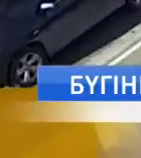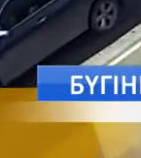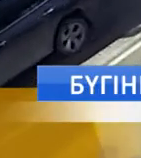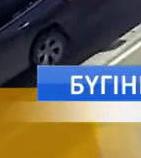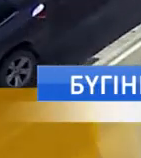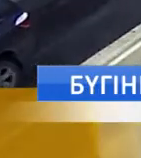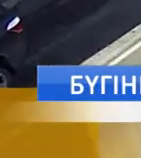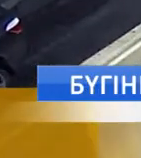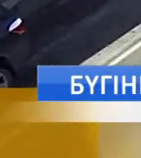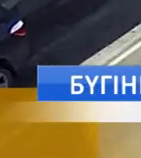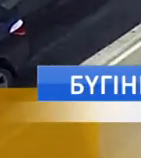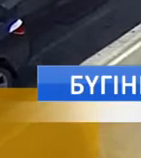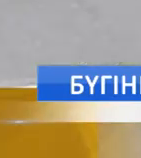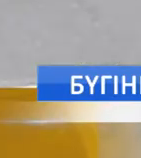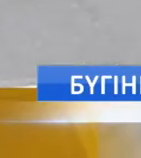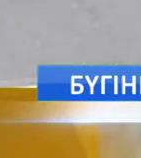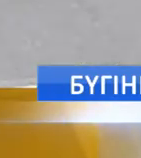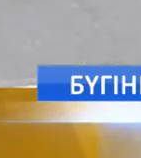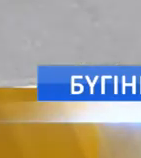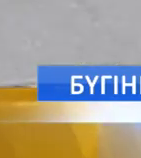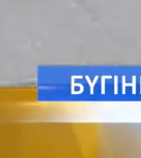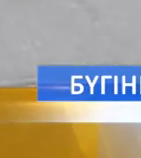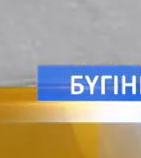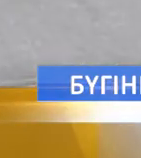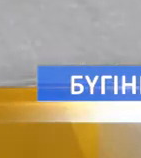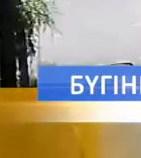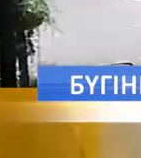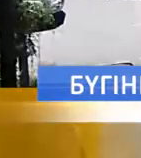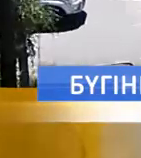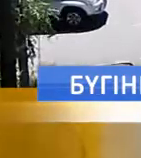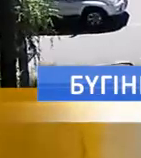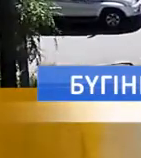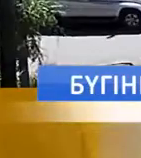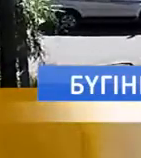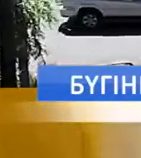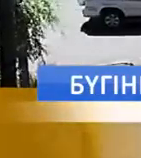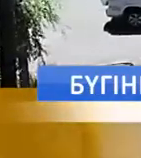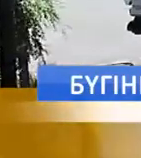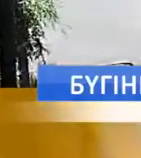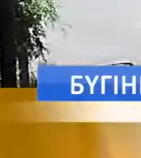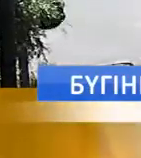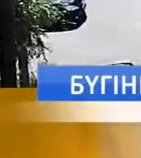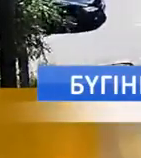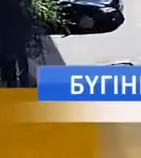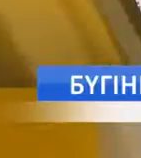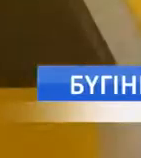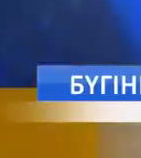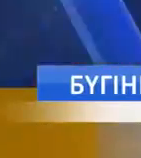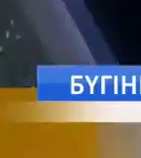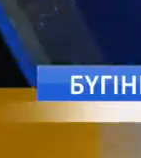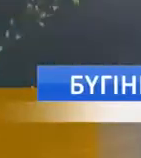Былтыр Алматы облысында 960-тан аса жол көлік оқиғасы болды. Көлік қақтығысын болдырмау үшін не істеу керек?